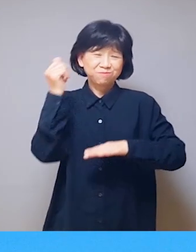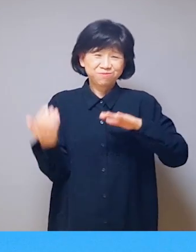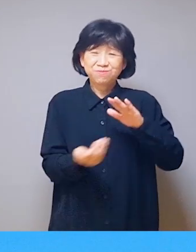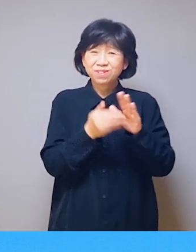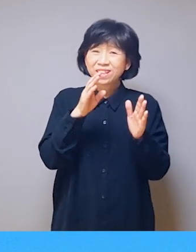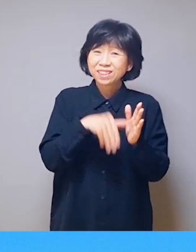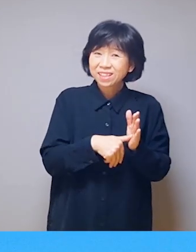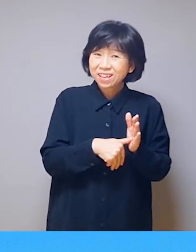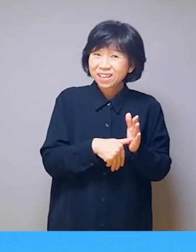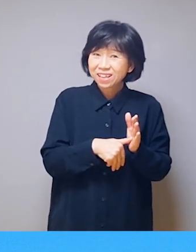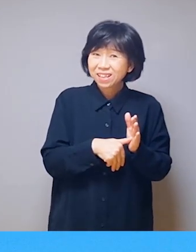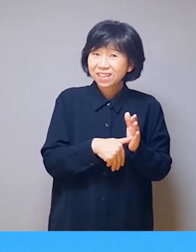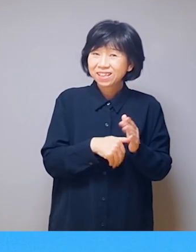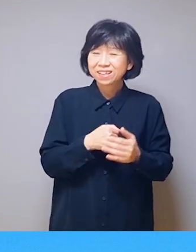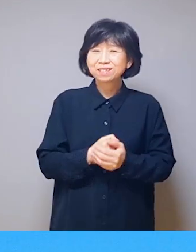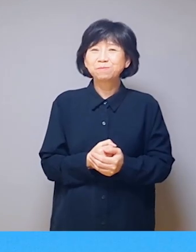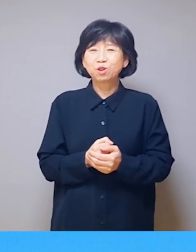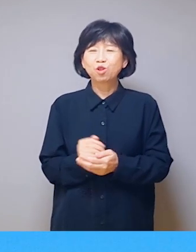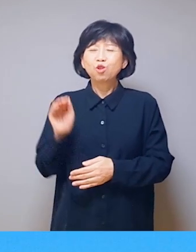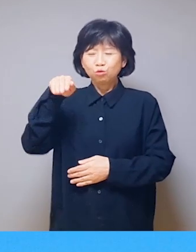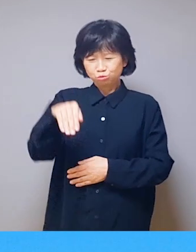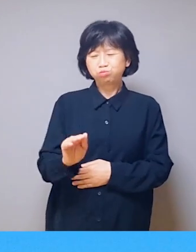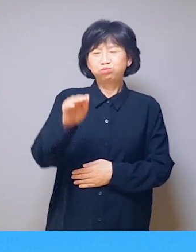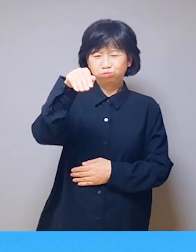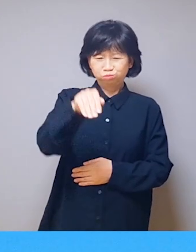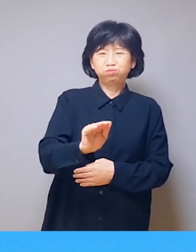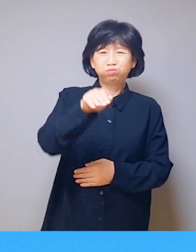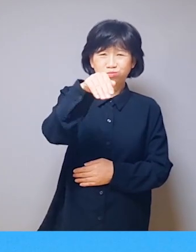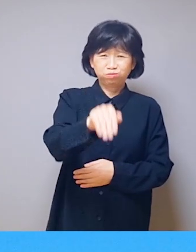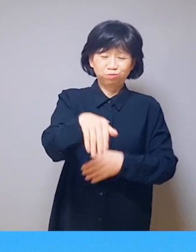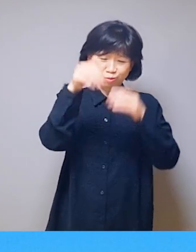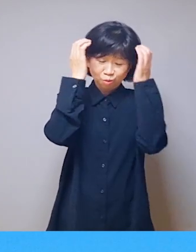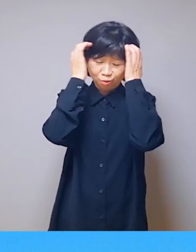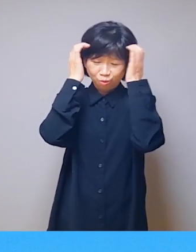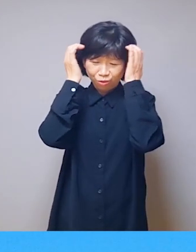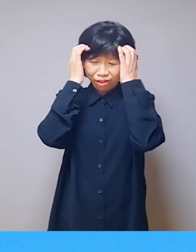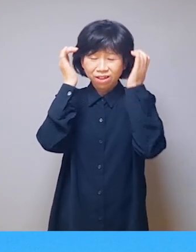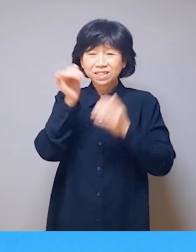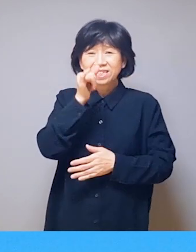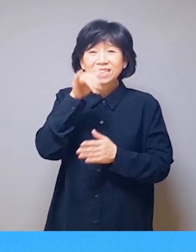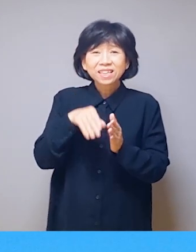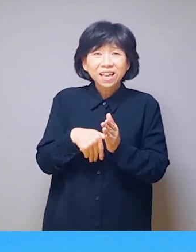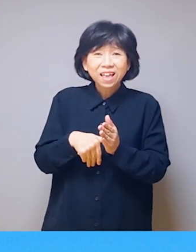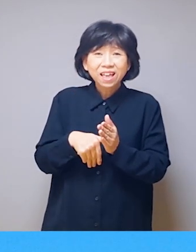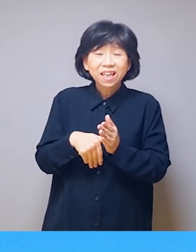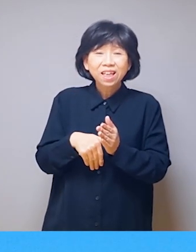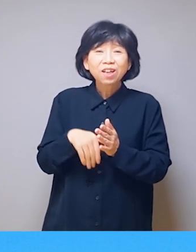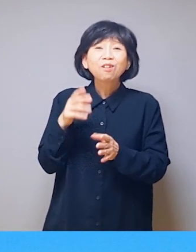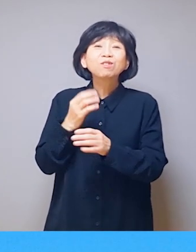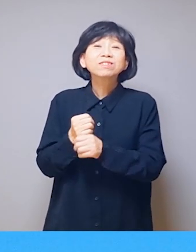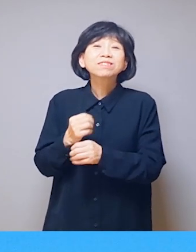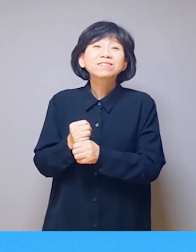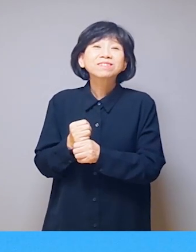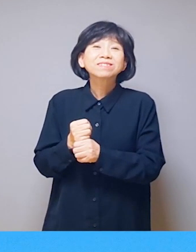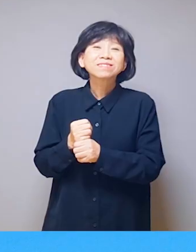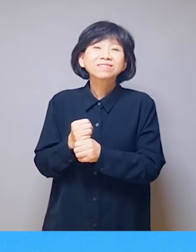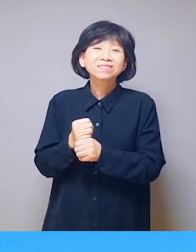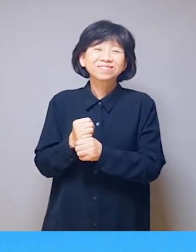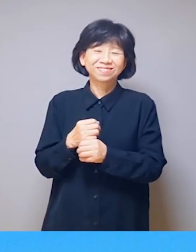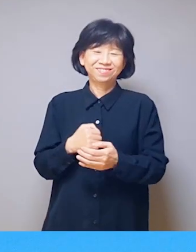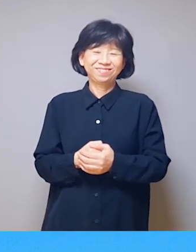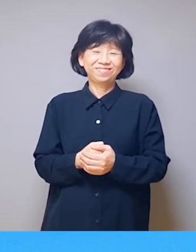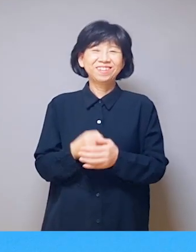하실까요? 비포장 도로를 달릴 때 고난의 길을 찾아갈 때 하나님이 함께 안 하실까요? 오늘